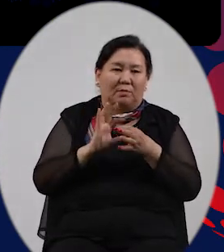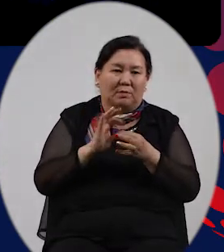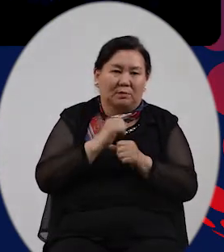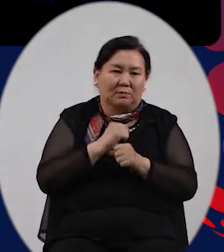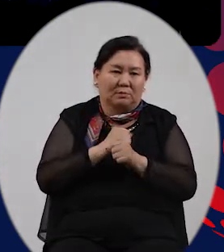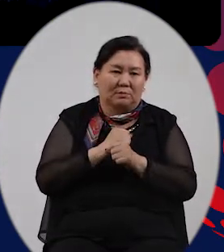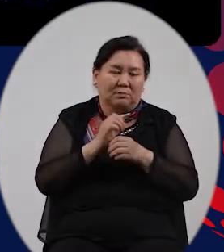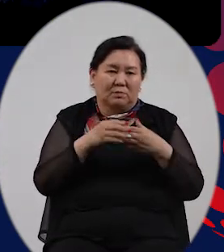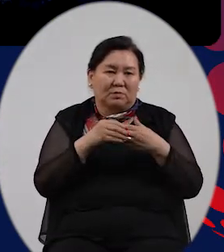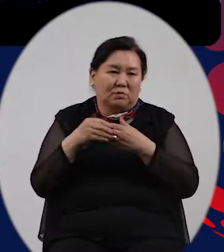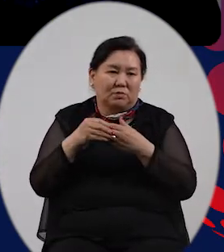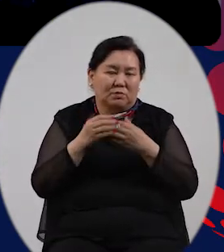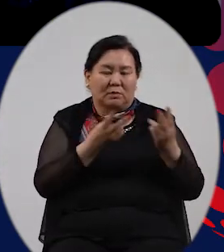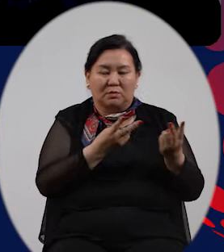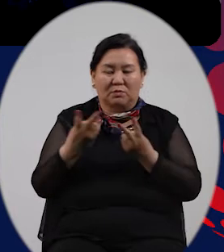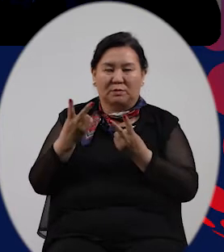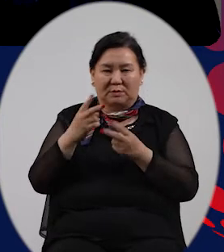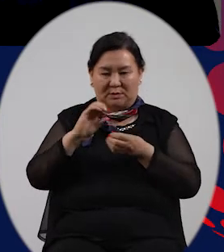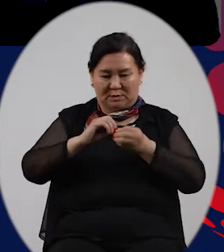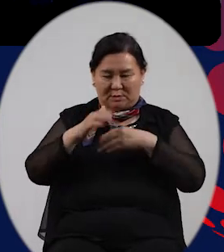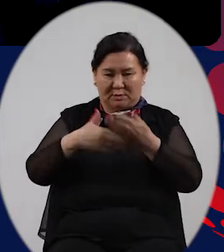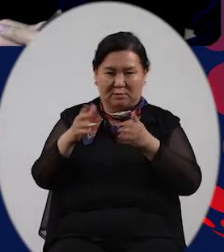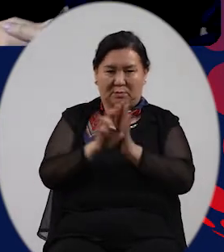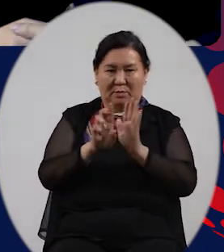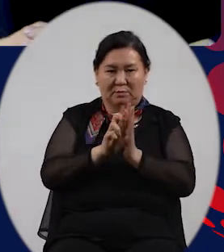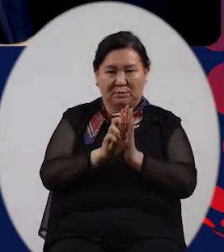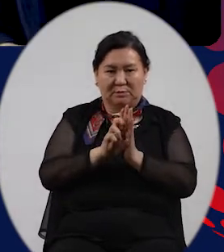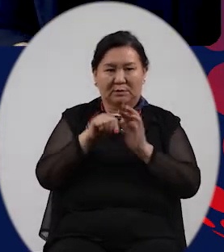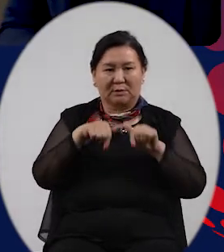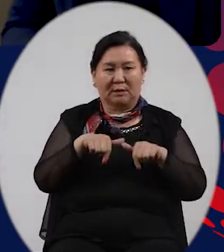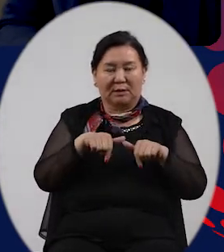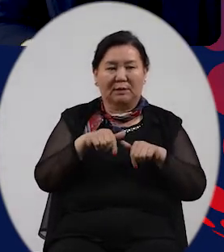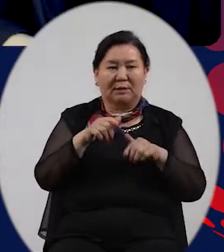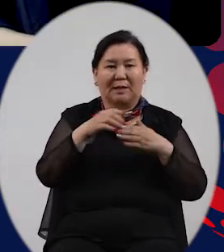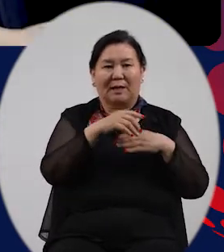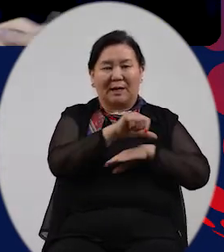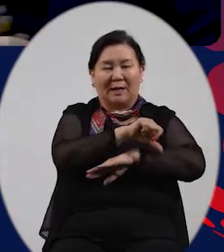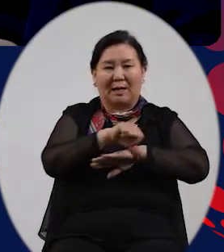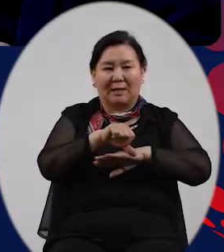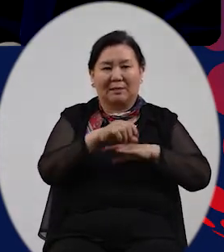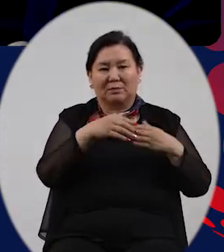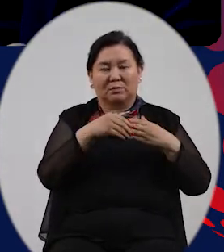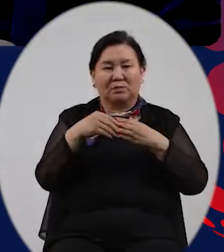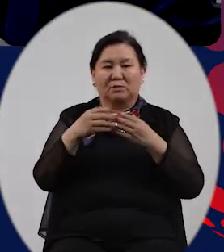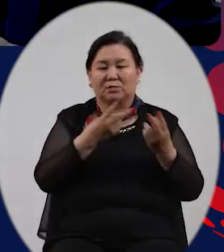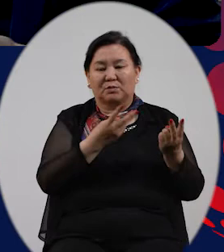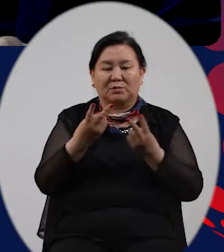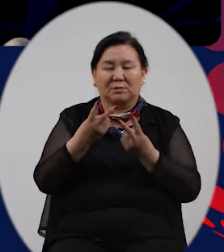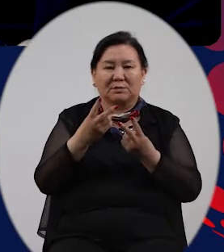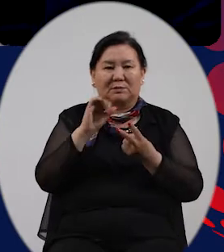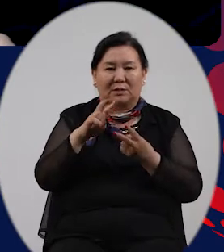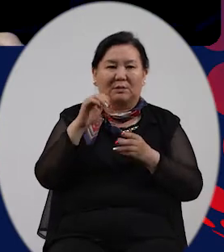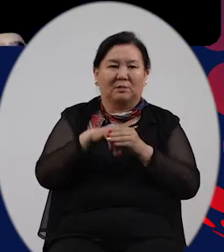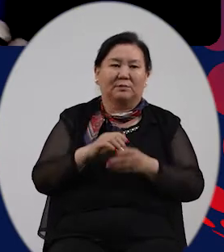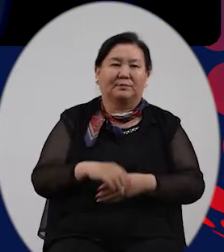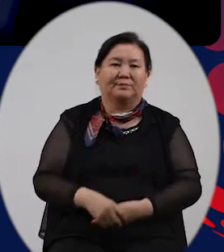ажлуудаа зуучлалын үйлчлэгээр бас дамжуулан хийх боломжтой байдаг учраас энэ дээр гайлын зуучлалын үйлчлэгээ үзүүлэгч тал бол орж